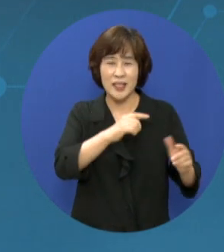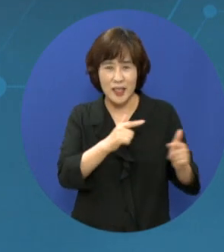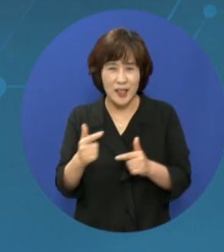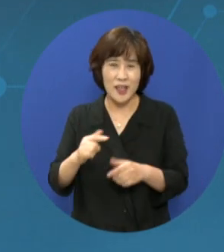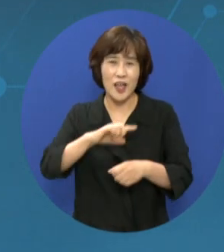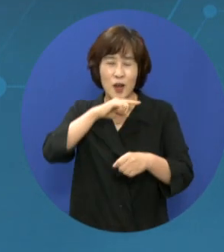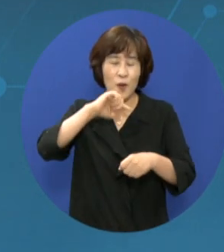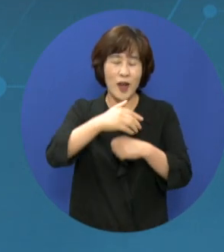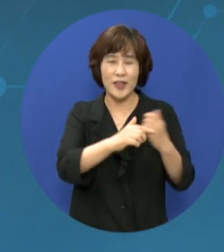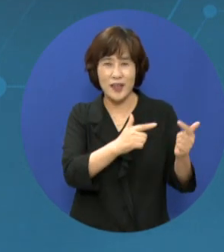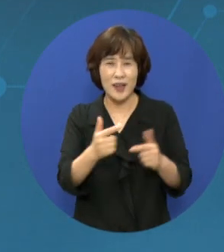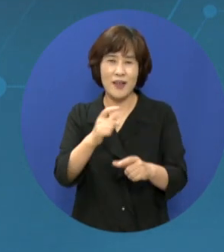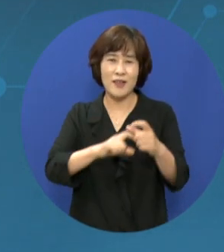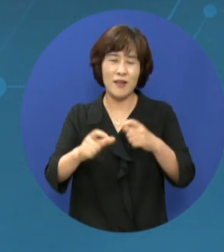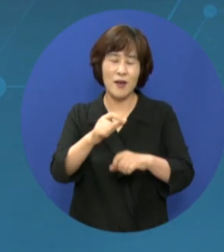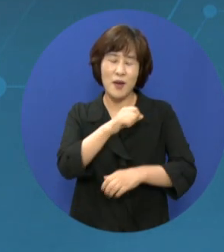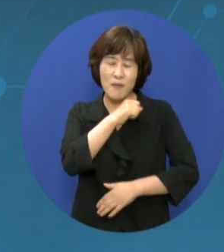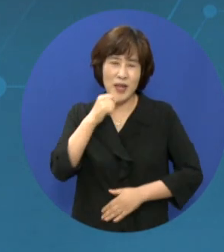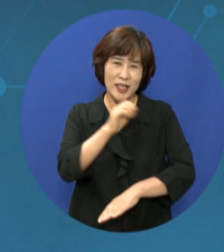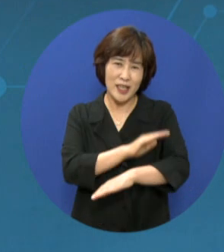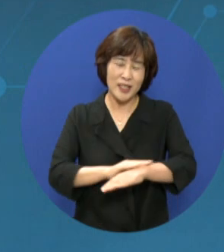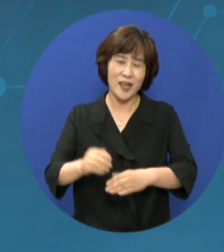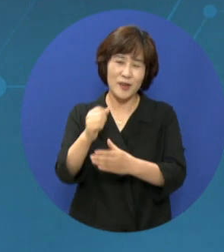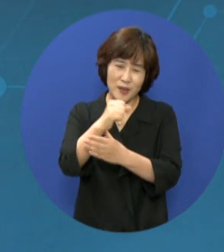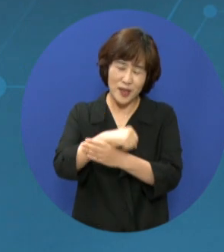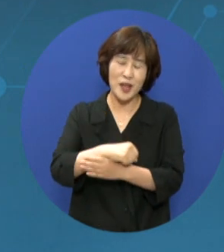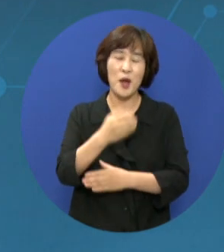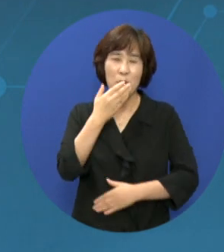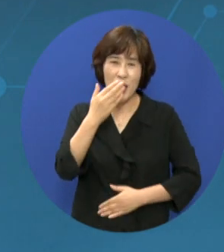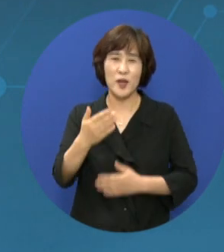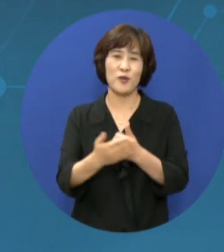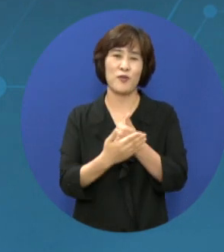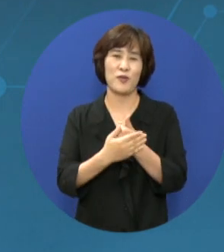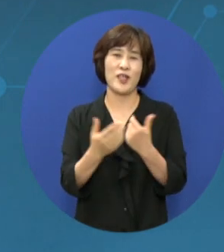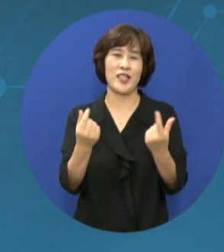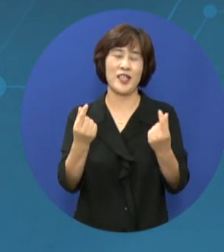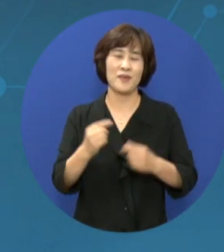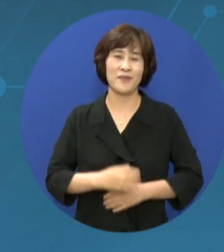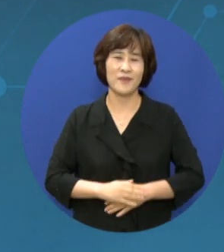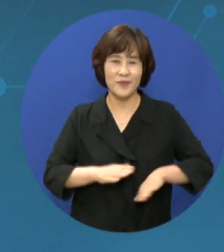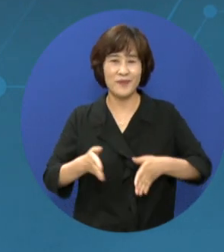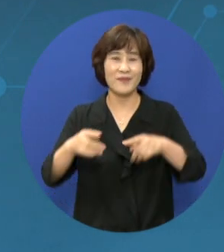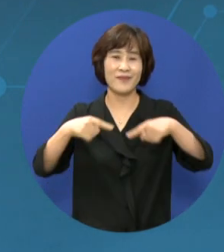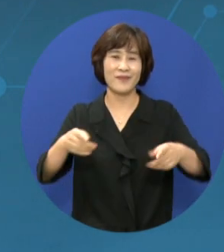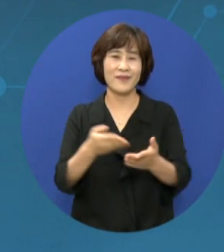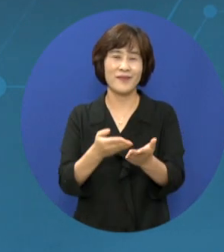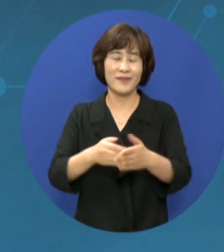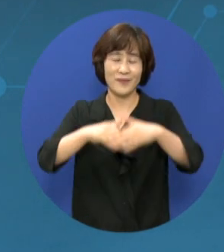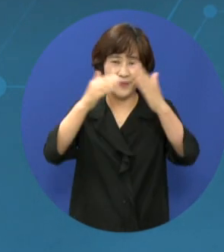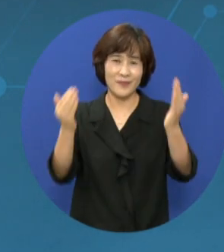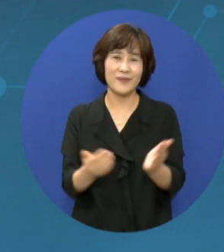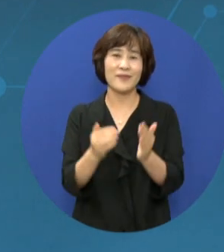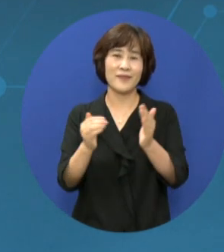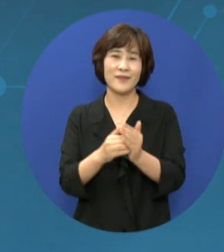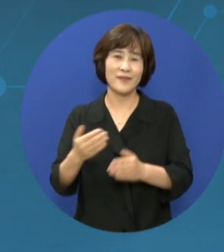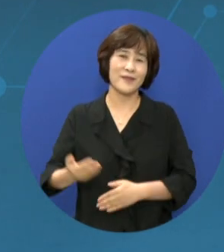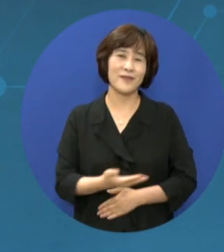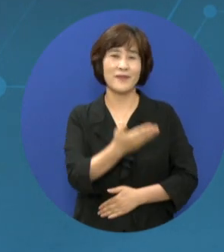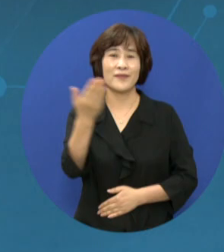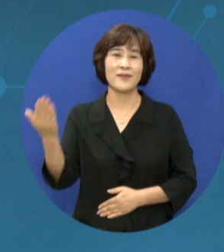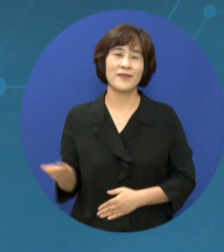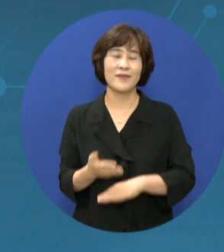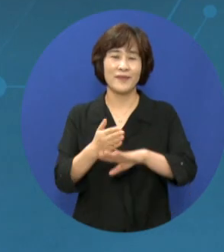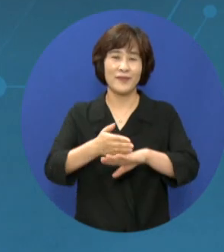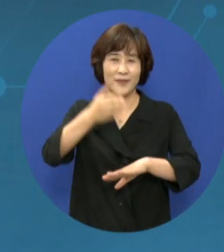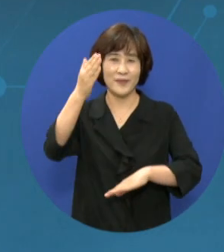곡식이나 과실을 더욱 알차고 튼실하게 키워주기 때문입니다 생명의 땅 했든 전남 도정뉴스 여기서 마칩니다